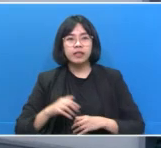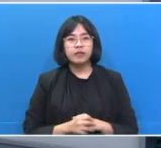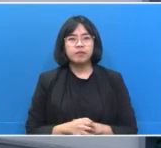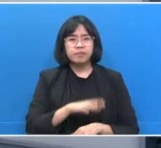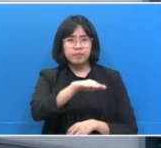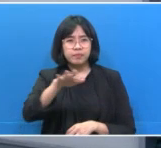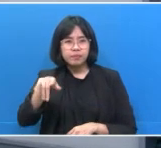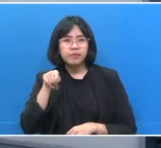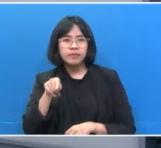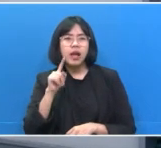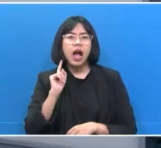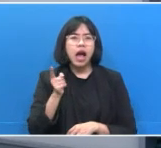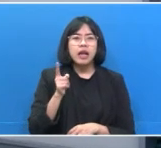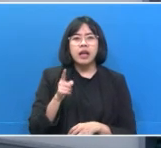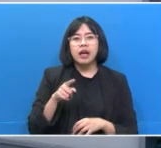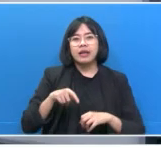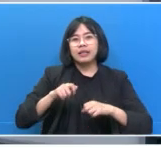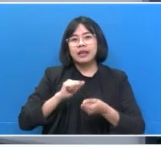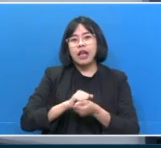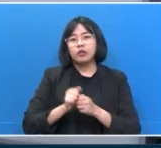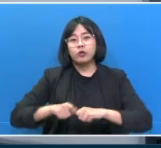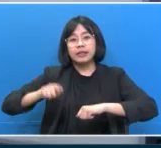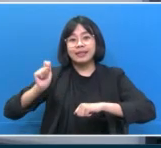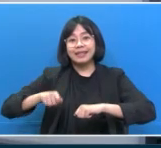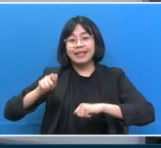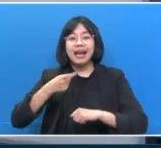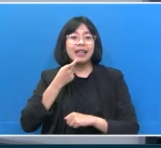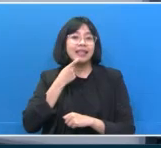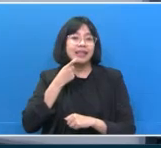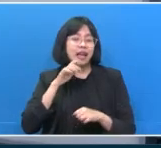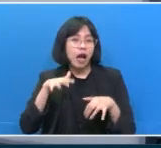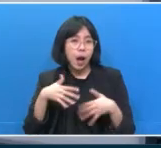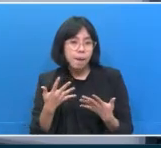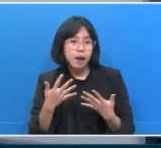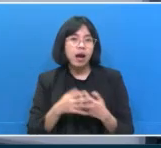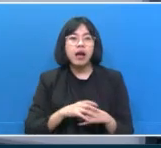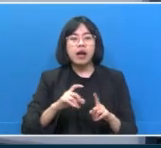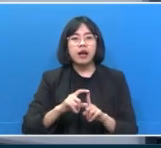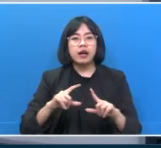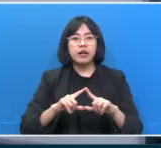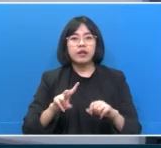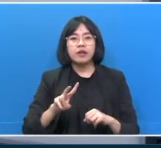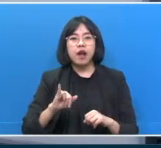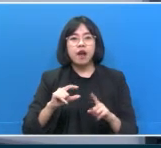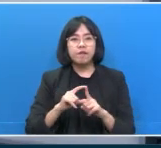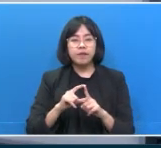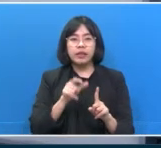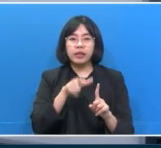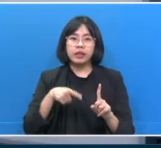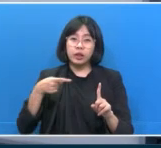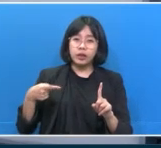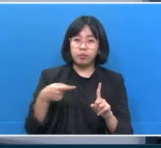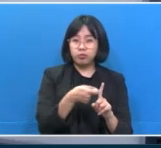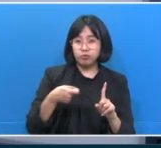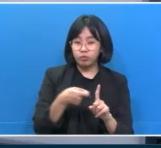Sorotan lainnya di Kompas Malam, Saudara, saat bersaksi di sidang lanjutan penganiayaan berat terencana ayah David Ozora,